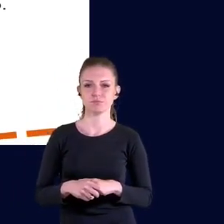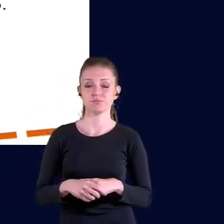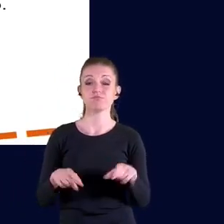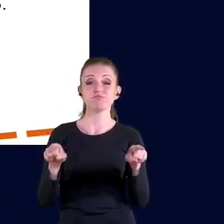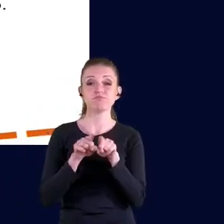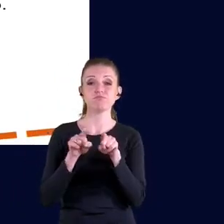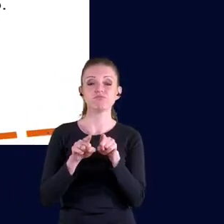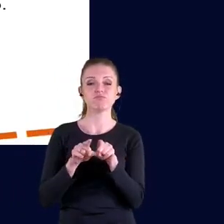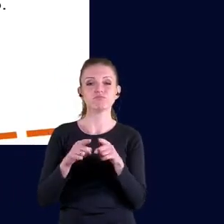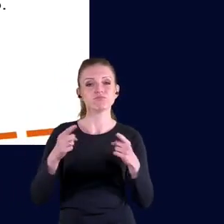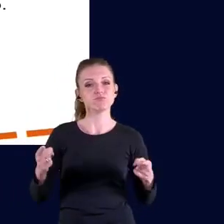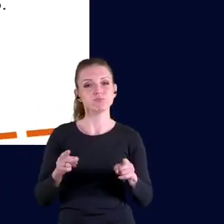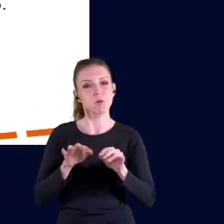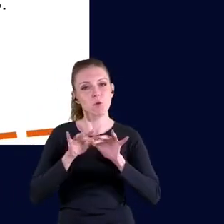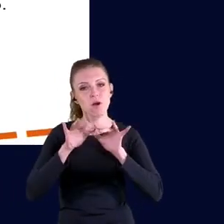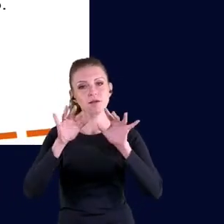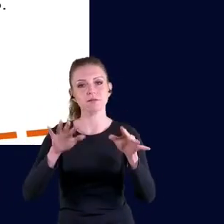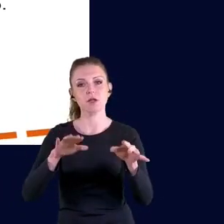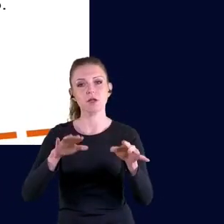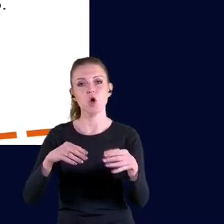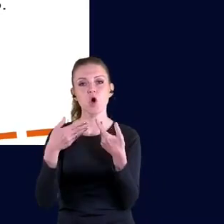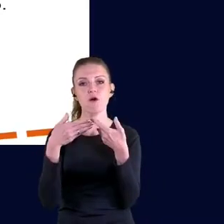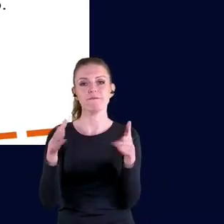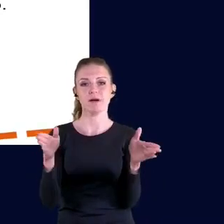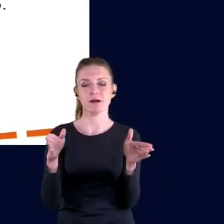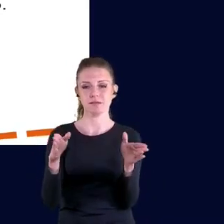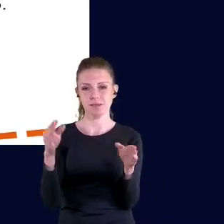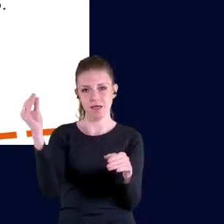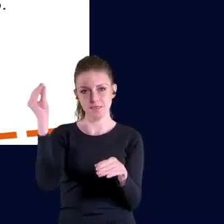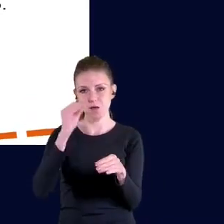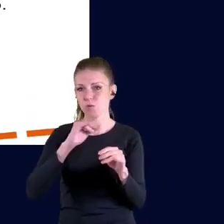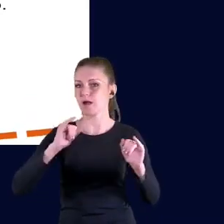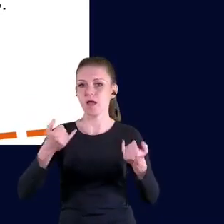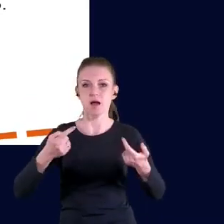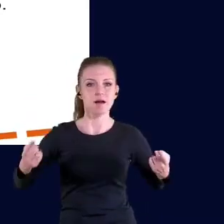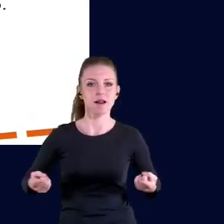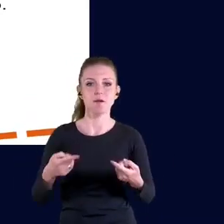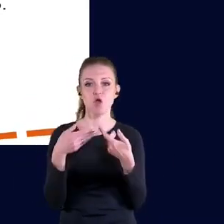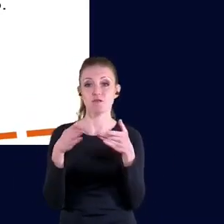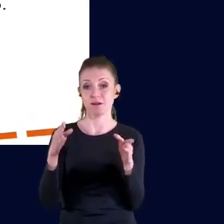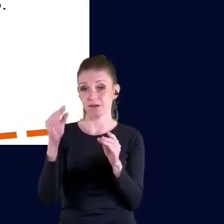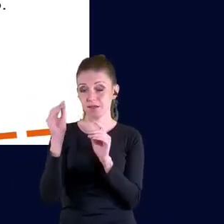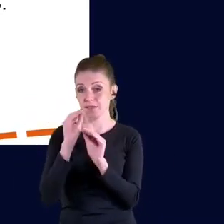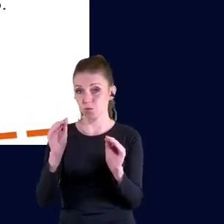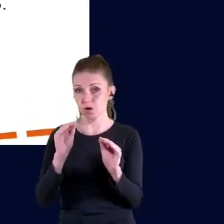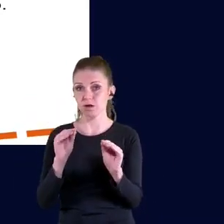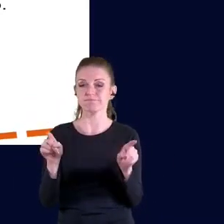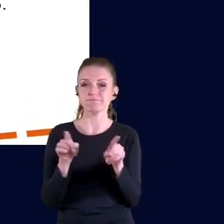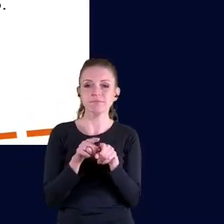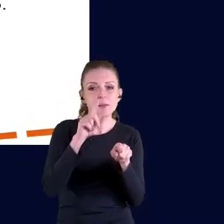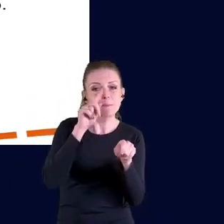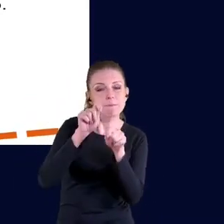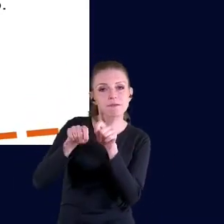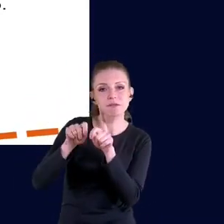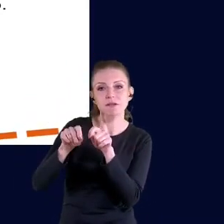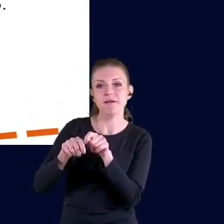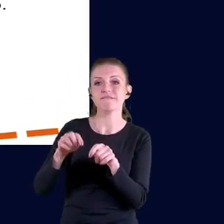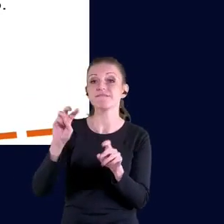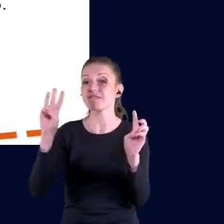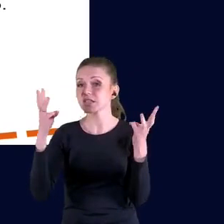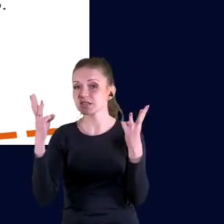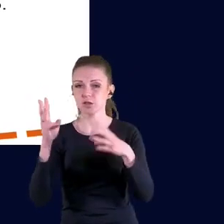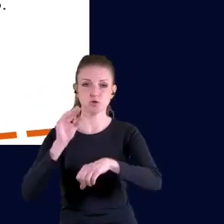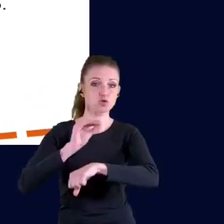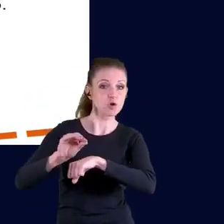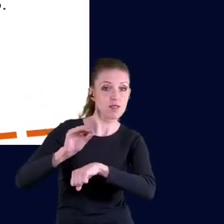popularyzujący zagadnienia otwartej nauki poprzez monitoring aktualności ale też promując warsztaty